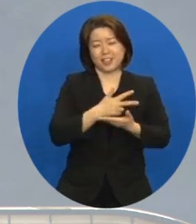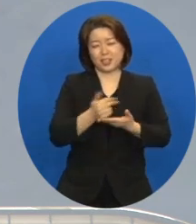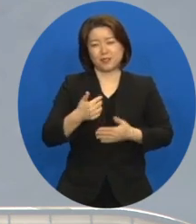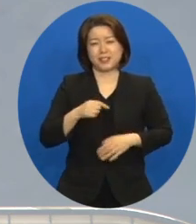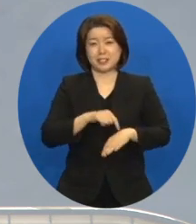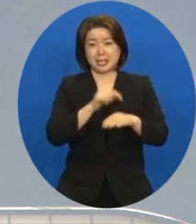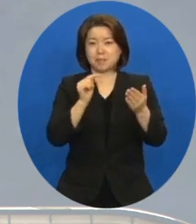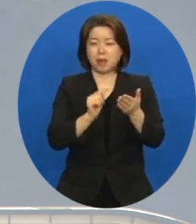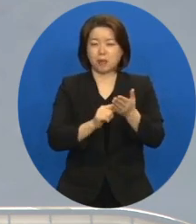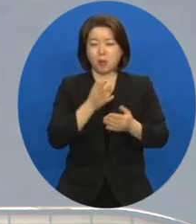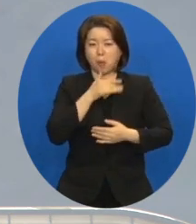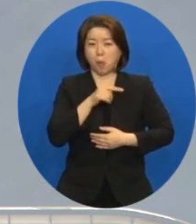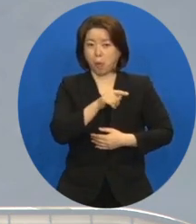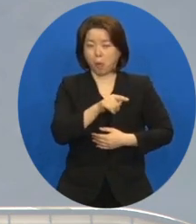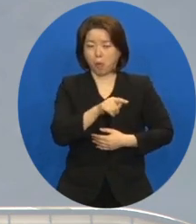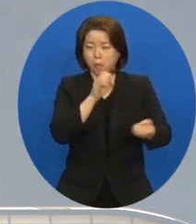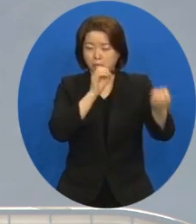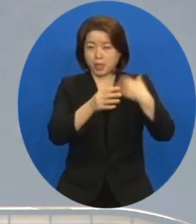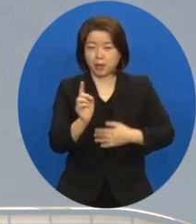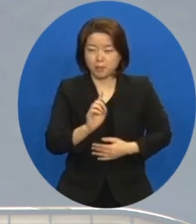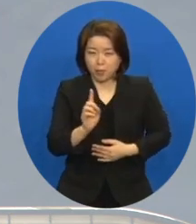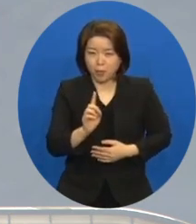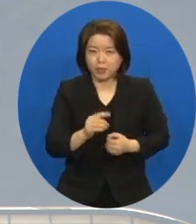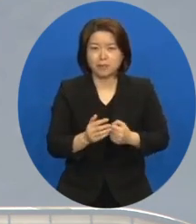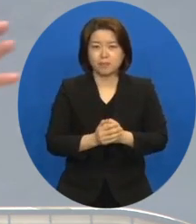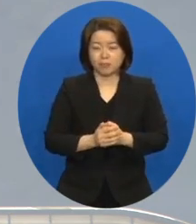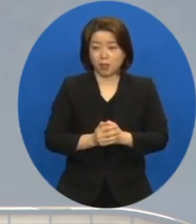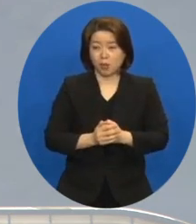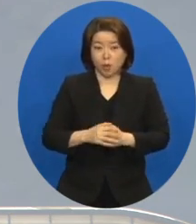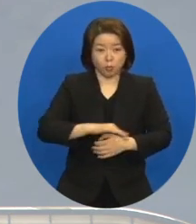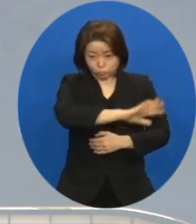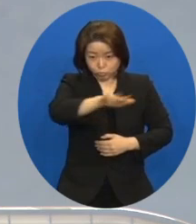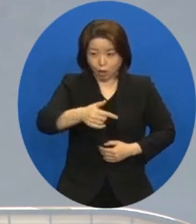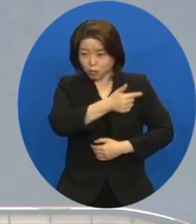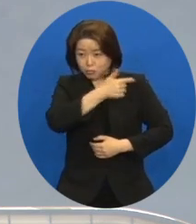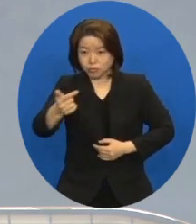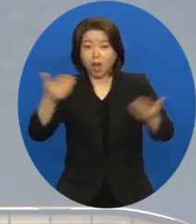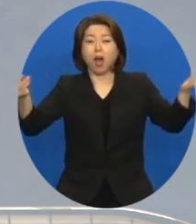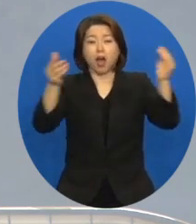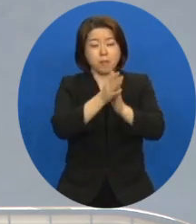마음에 그렇게 응답하시는 거예요. 다들 크게 하면 되지.